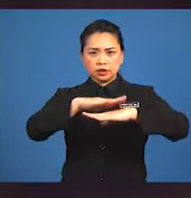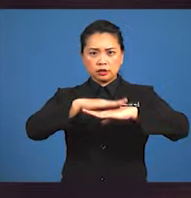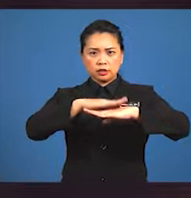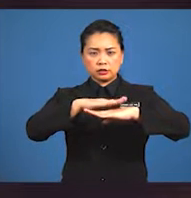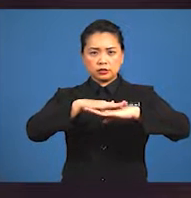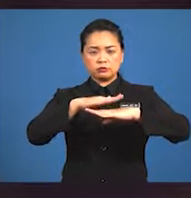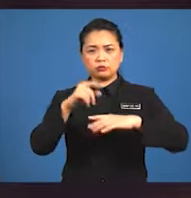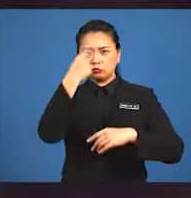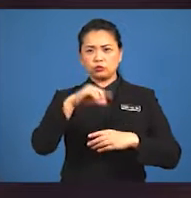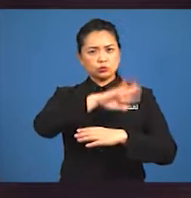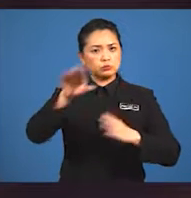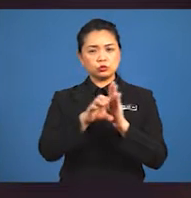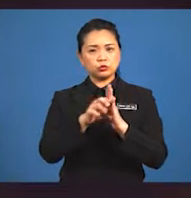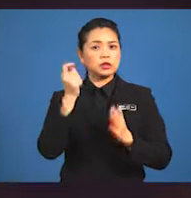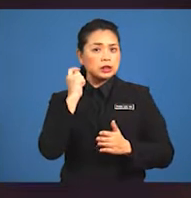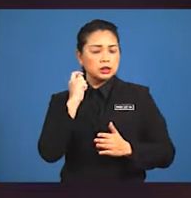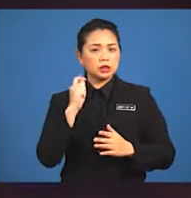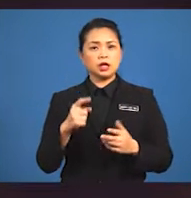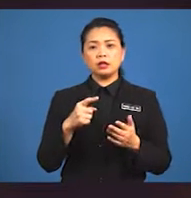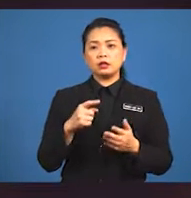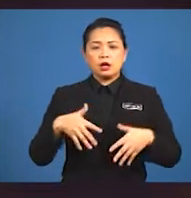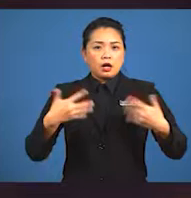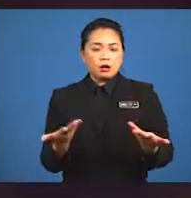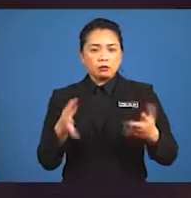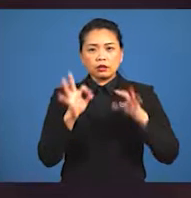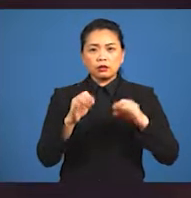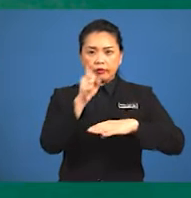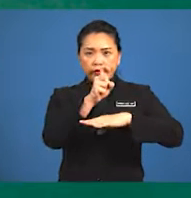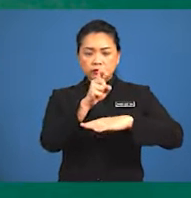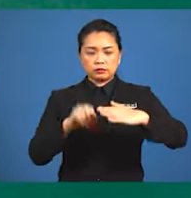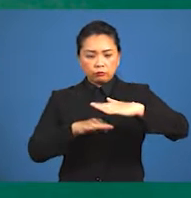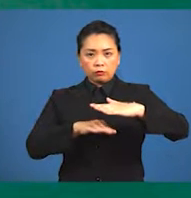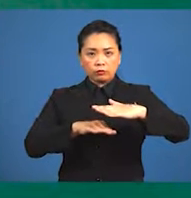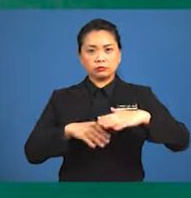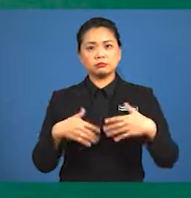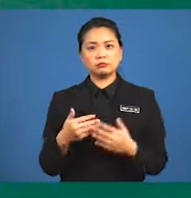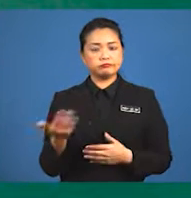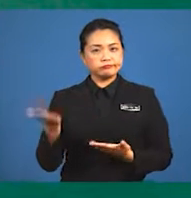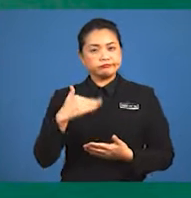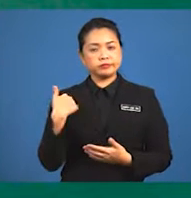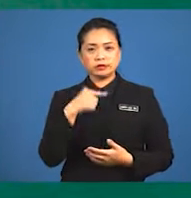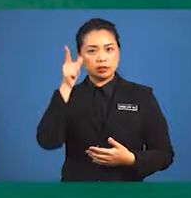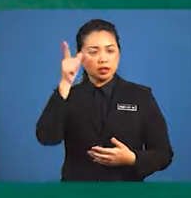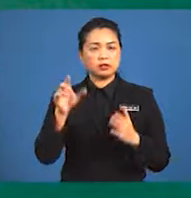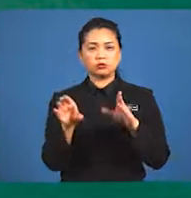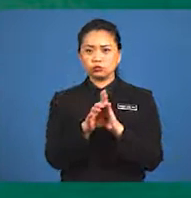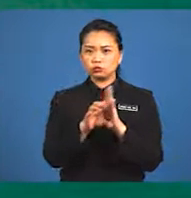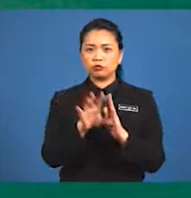tadi. Bagaimana pula jika X adalah penyebut? Mari kita lihat contoh 5.